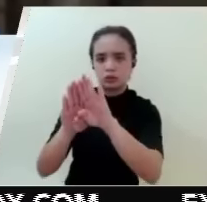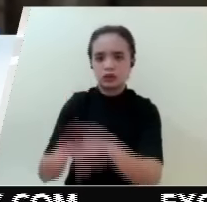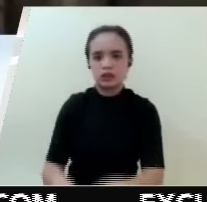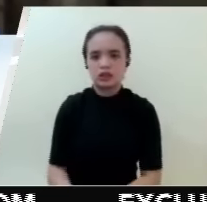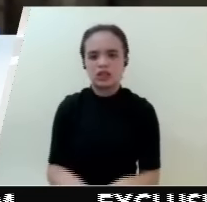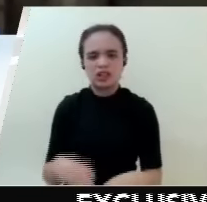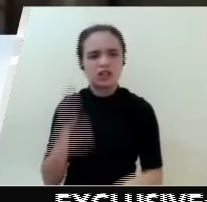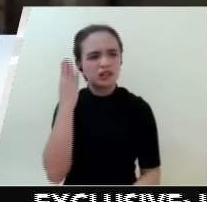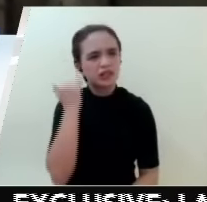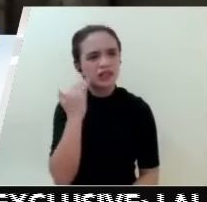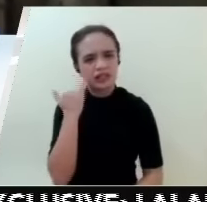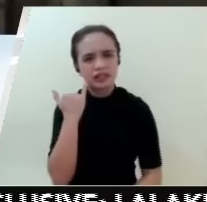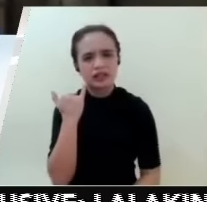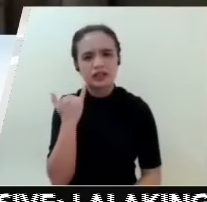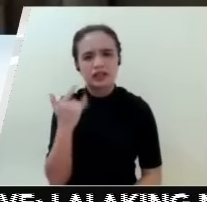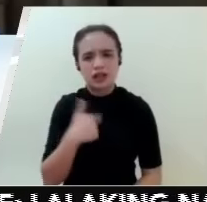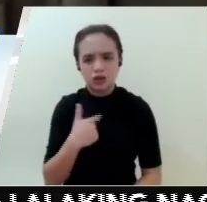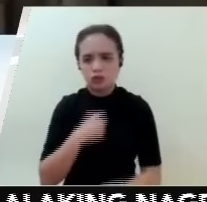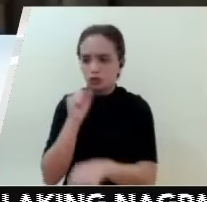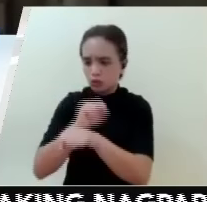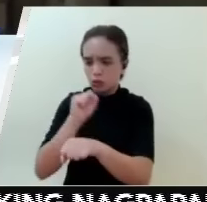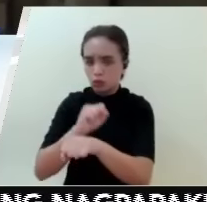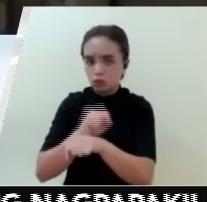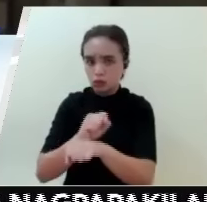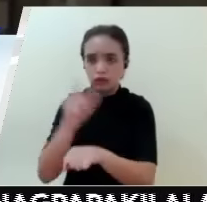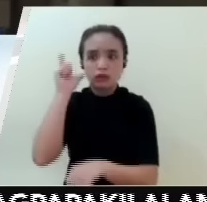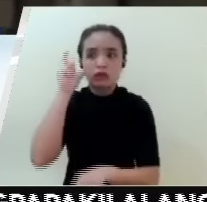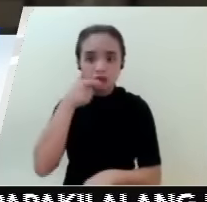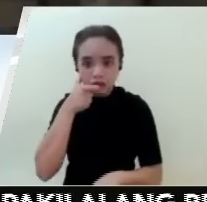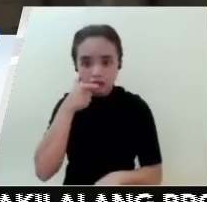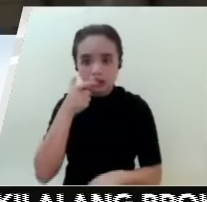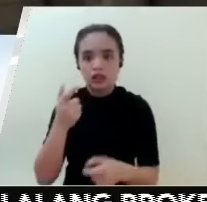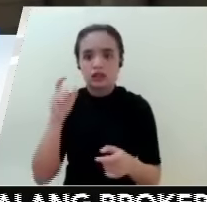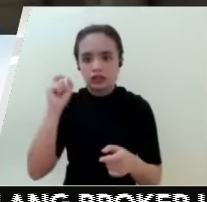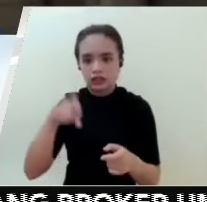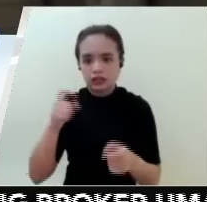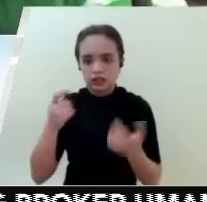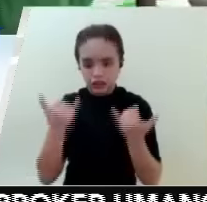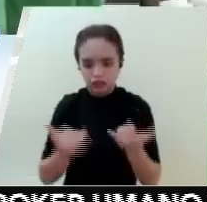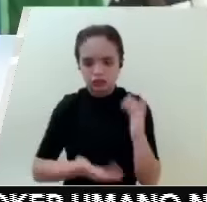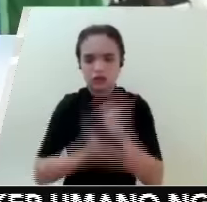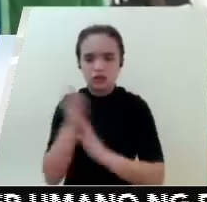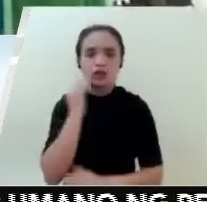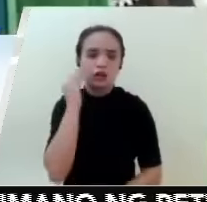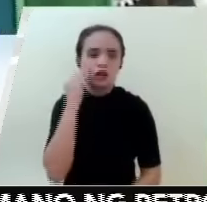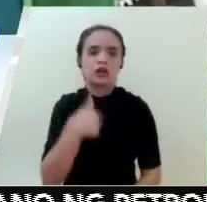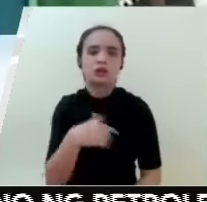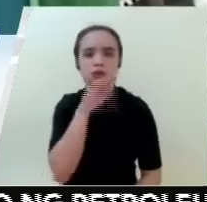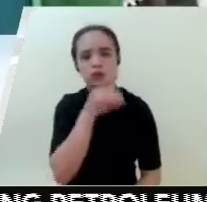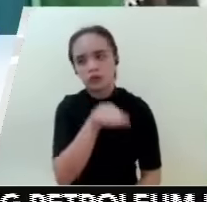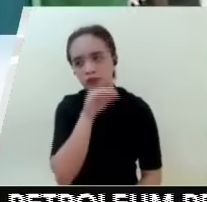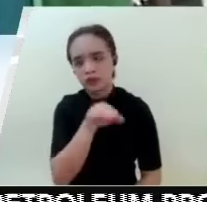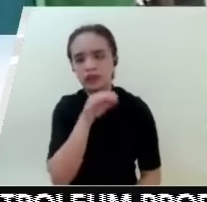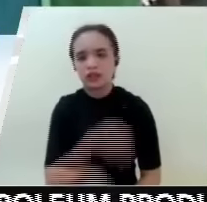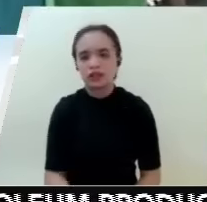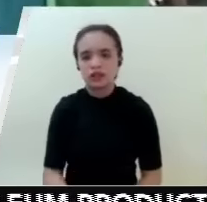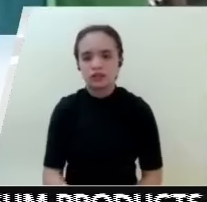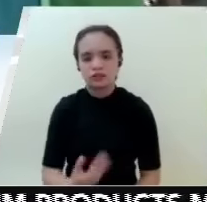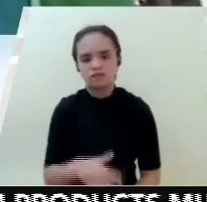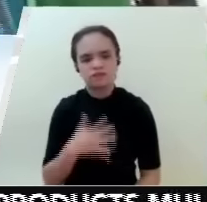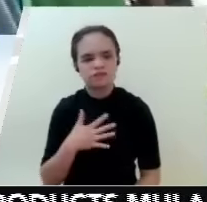Kasi nag-work pa ako sa call center and pauwi pa lang ako. And pagod na pagod na. Masama loob ko, bigat pa naman ang dala